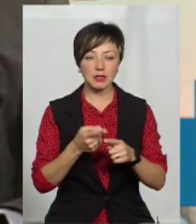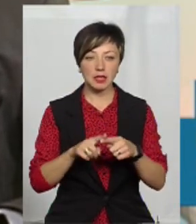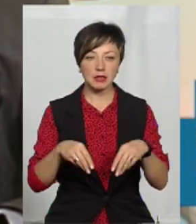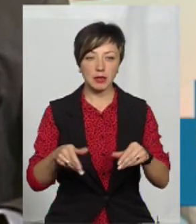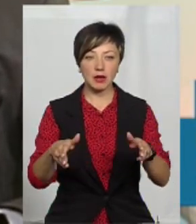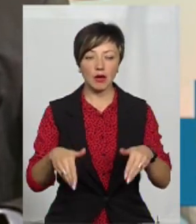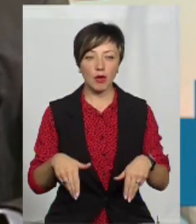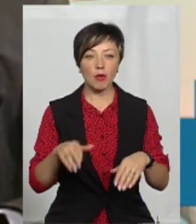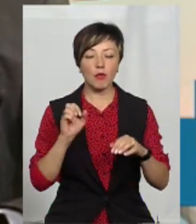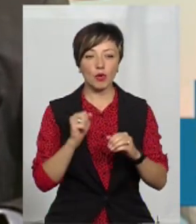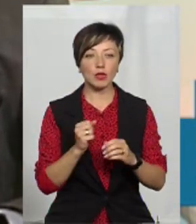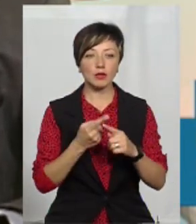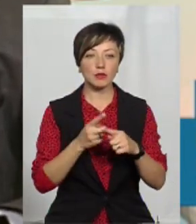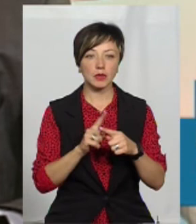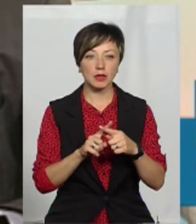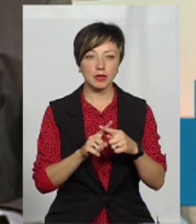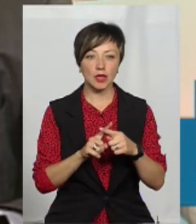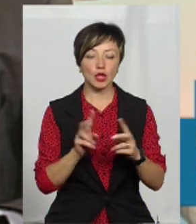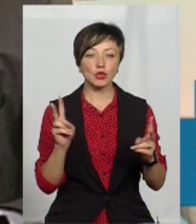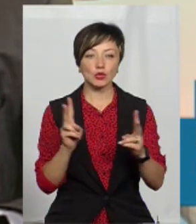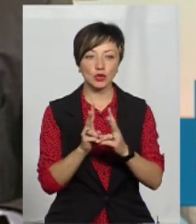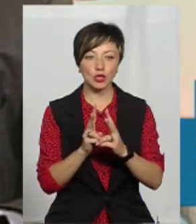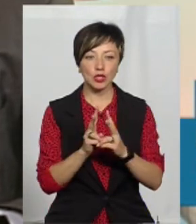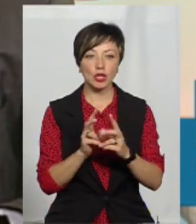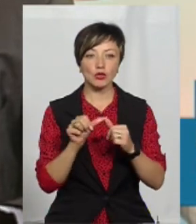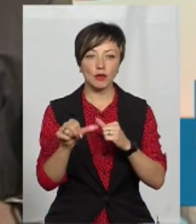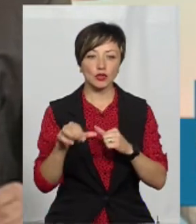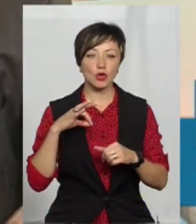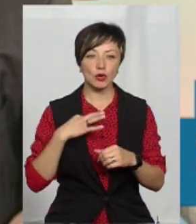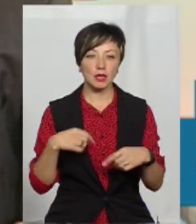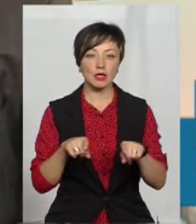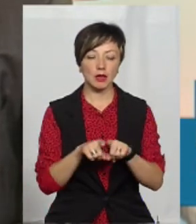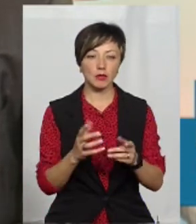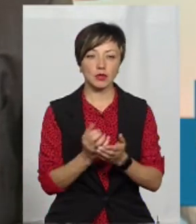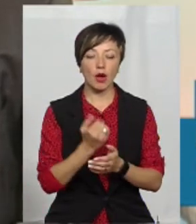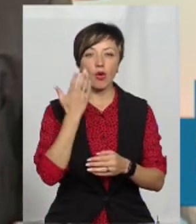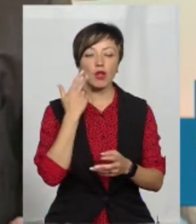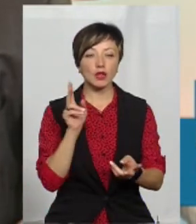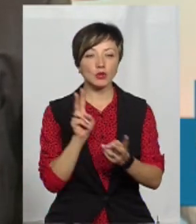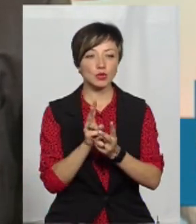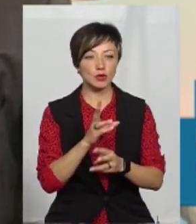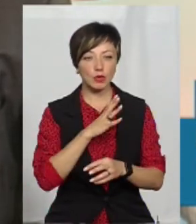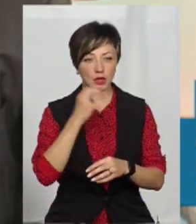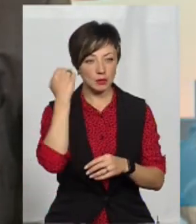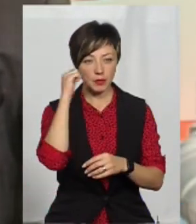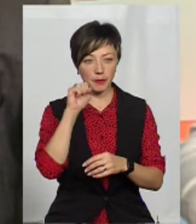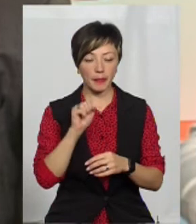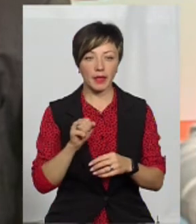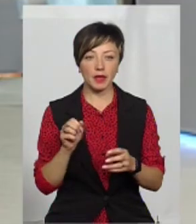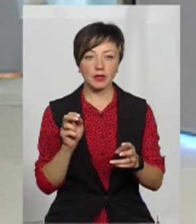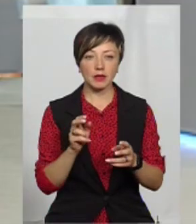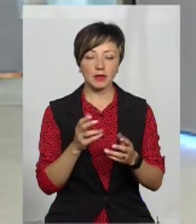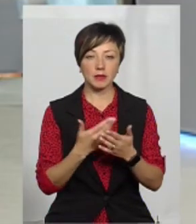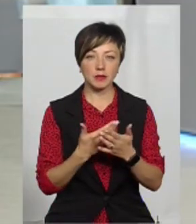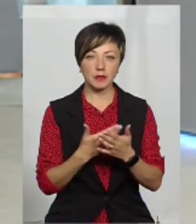ділянки. Після того він нам зробив зустріч з зовнішньою розвідкою. Ну, от так воно. А коли у вас була зустріч, не пам'ятаєте, з зовнішньою